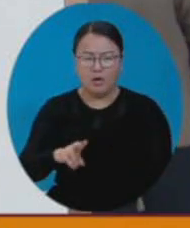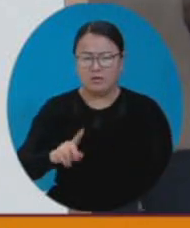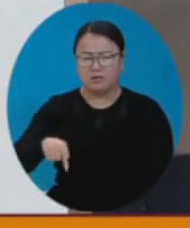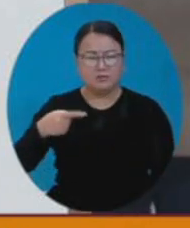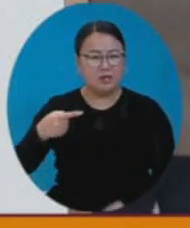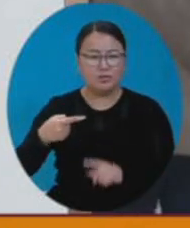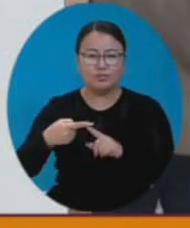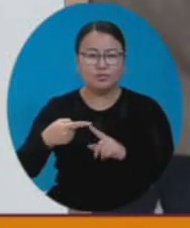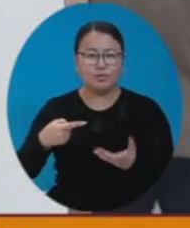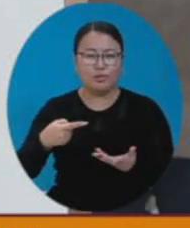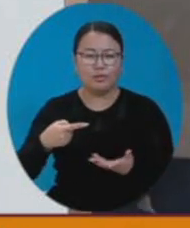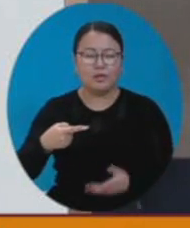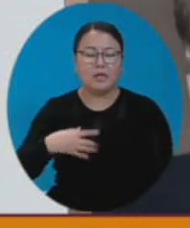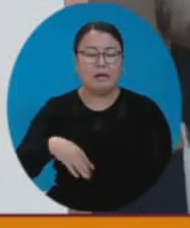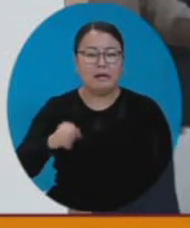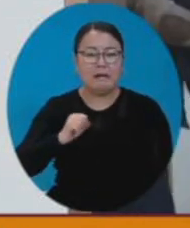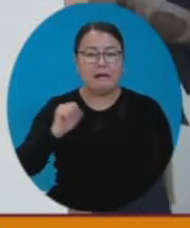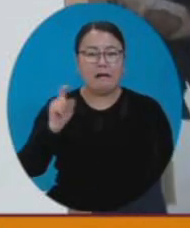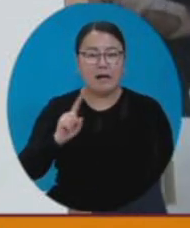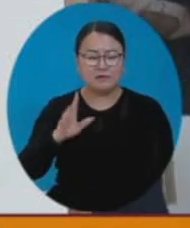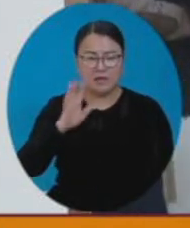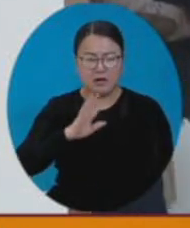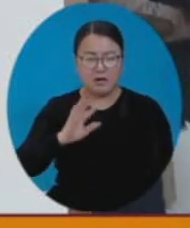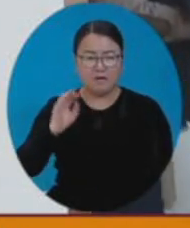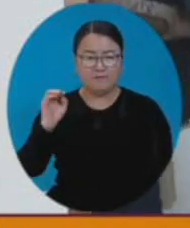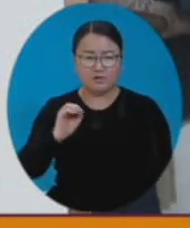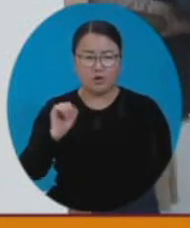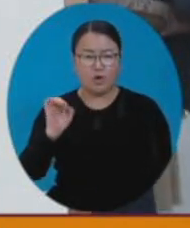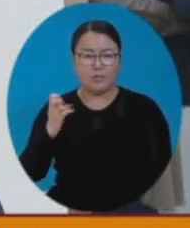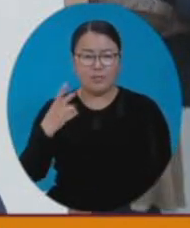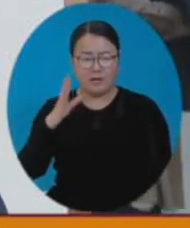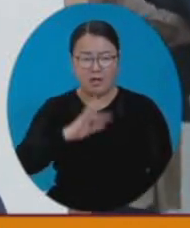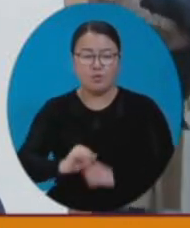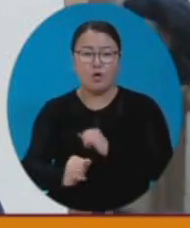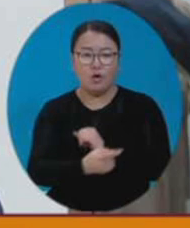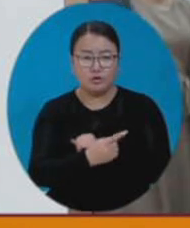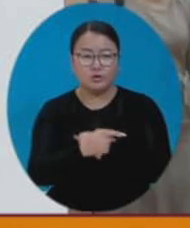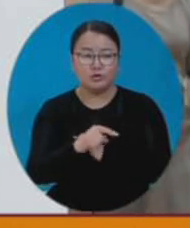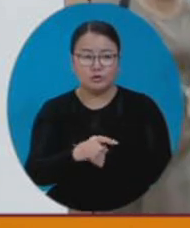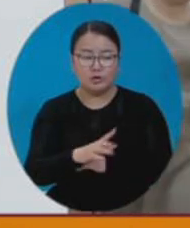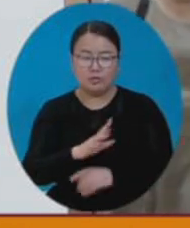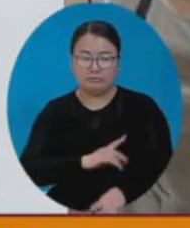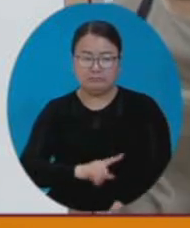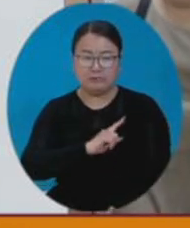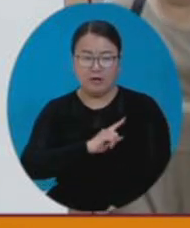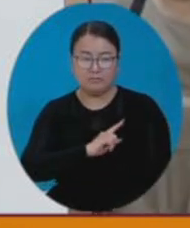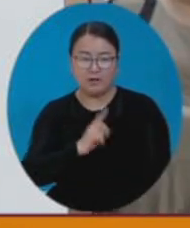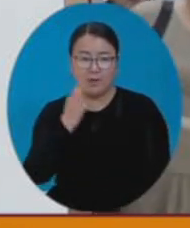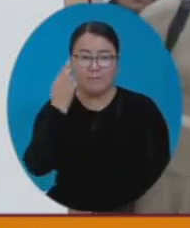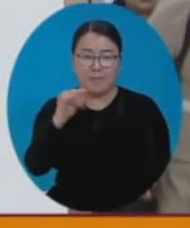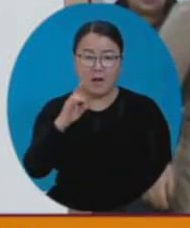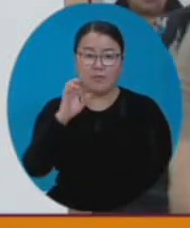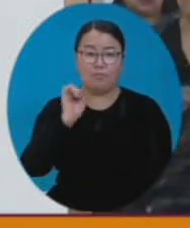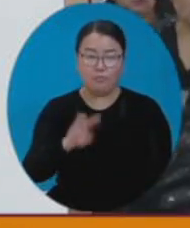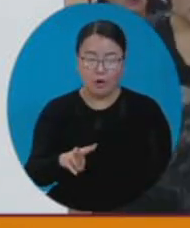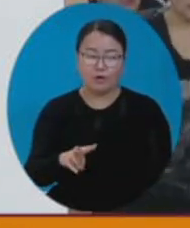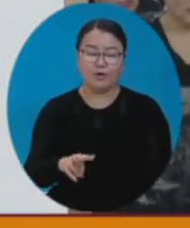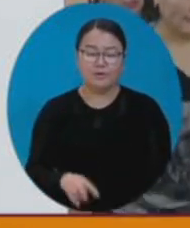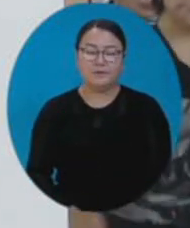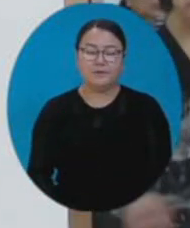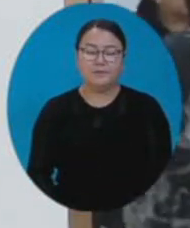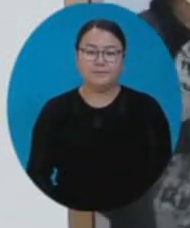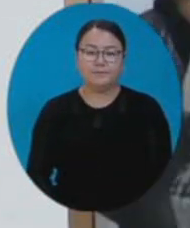бид одоо Азийн физикийн олимпиад их онцлогтой. Азийн физикийн олимпиаданд төрүүлсэн хүмүүсд л эхний байранд орсон хүмүүсд